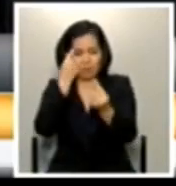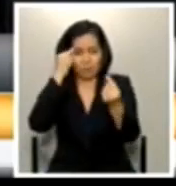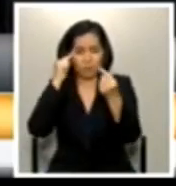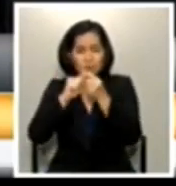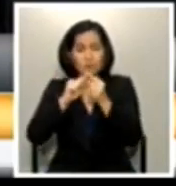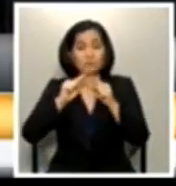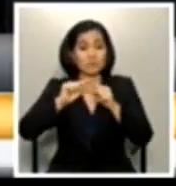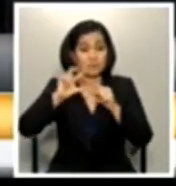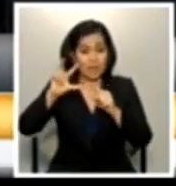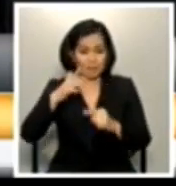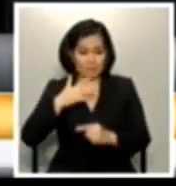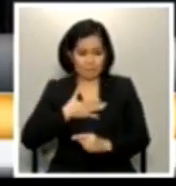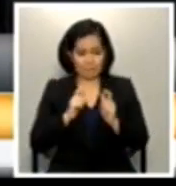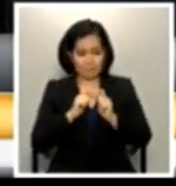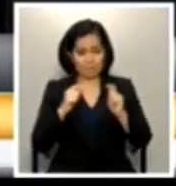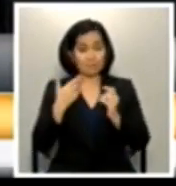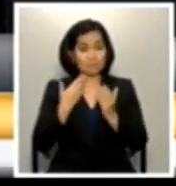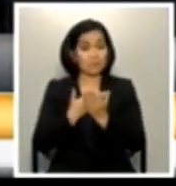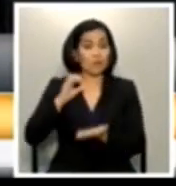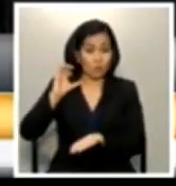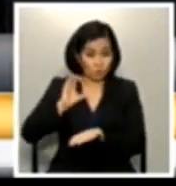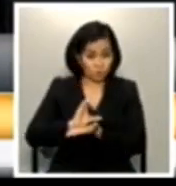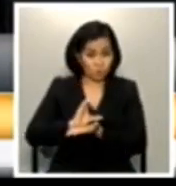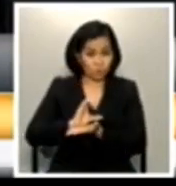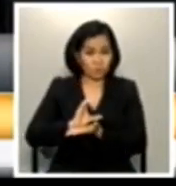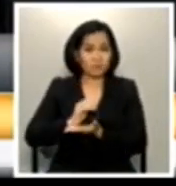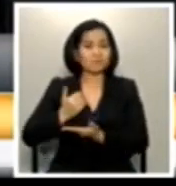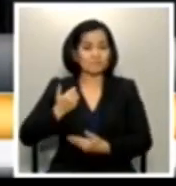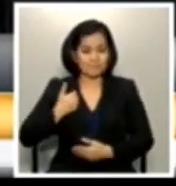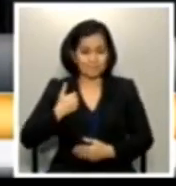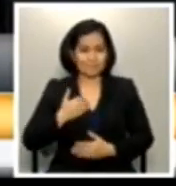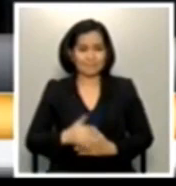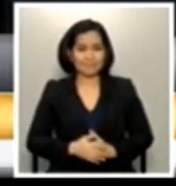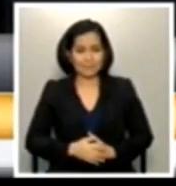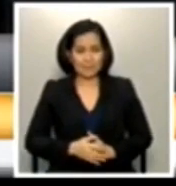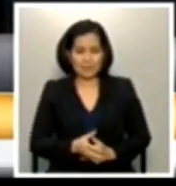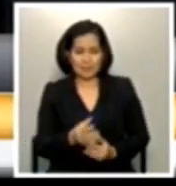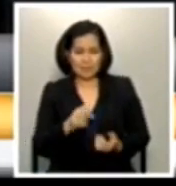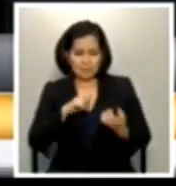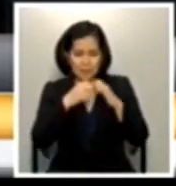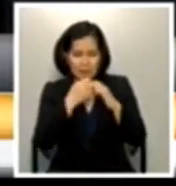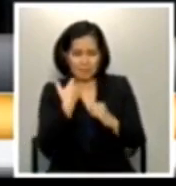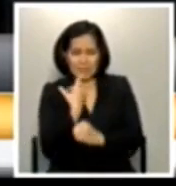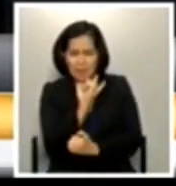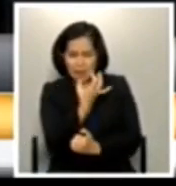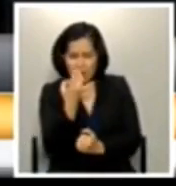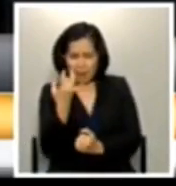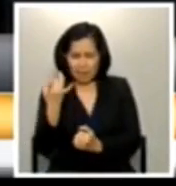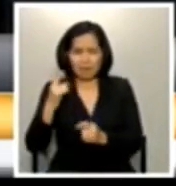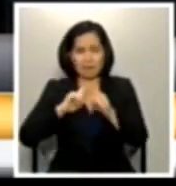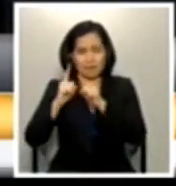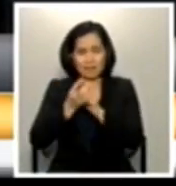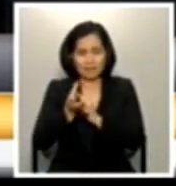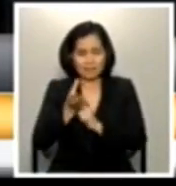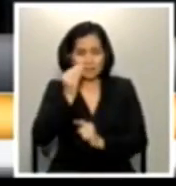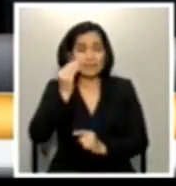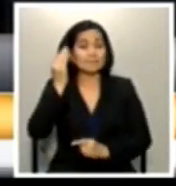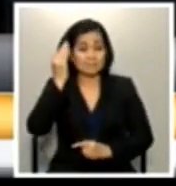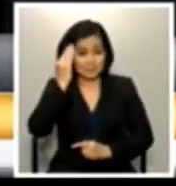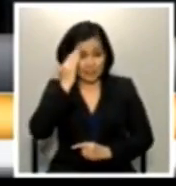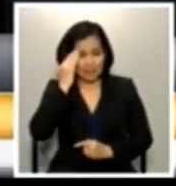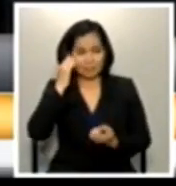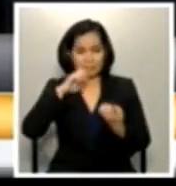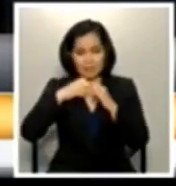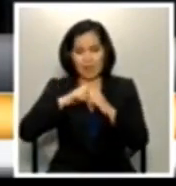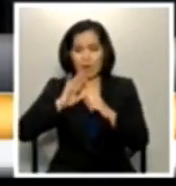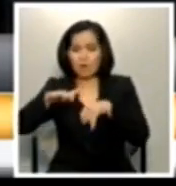การกองทุนแล้วก็องค์การมหาชนซึ่งได้รับทราบปัญหาที่เกิดขึ้นแล้วก็ได้นำปัญหา